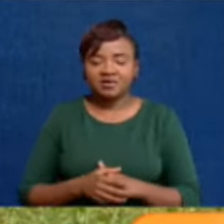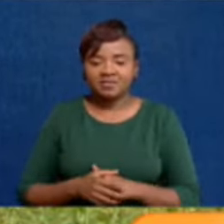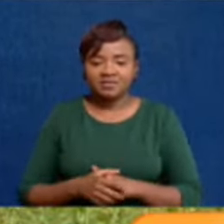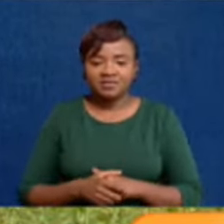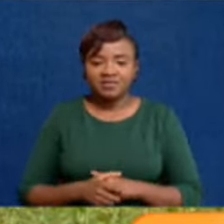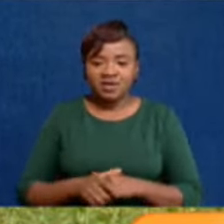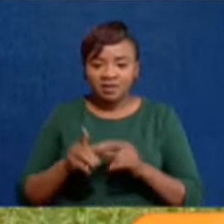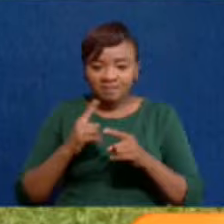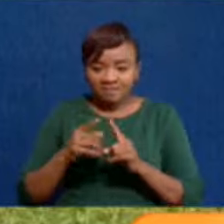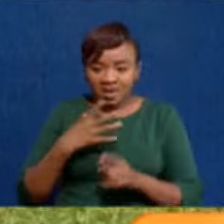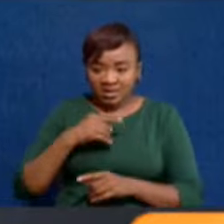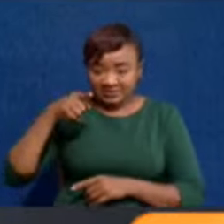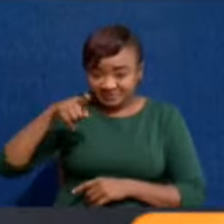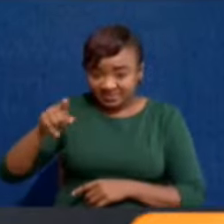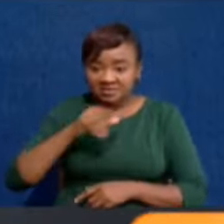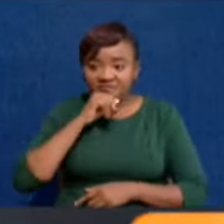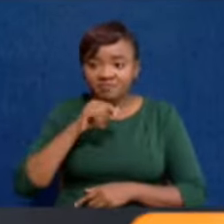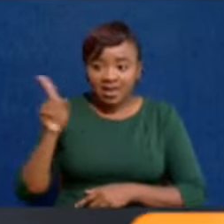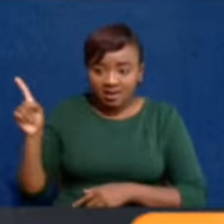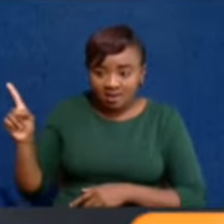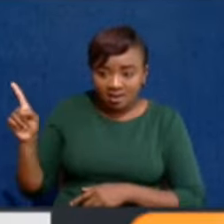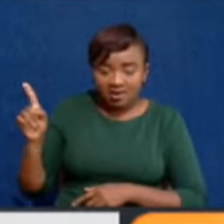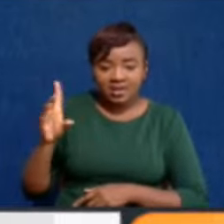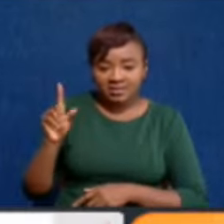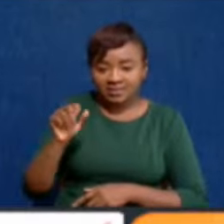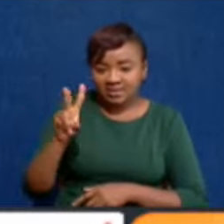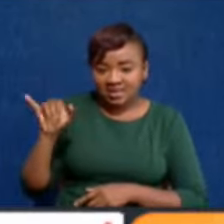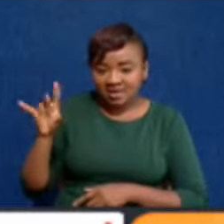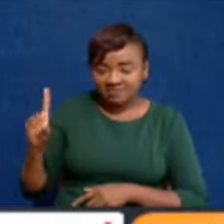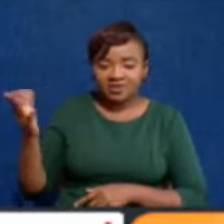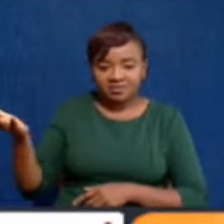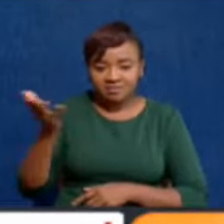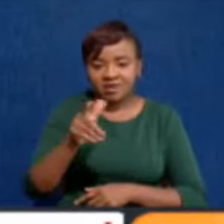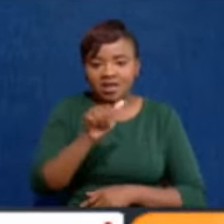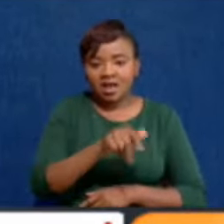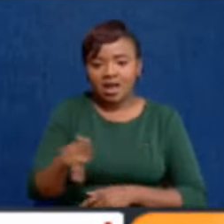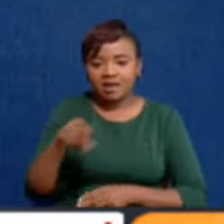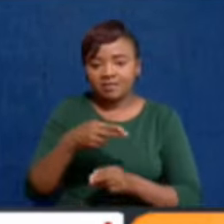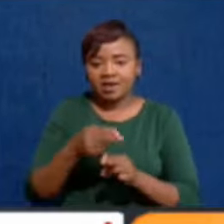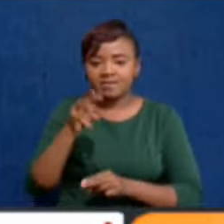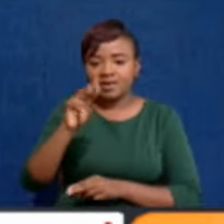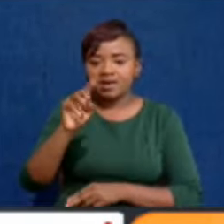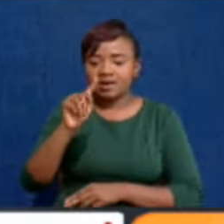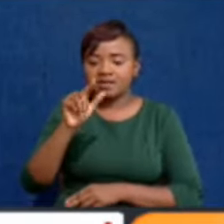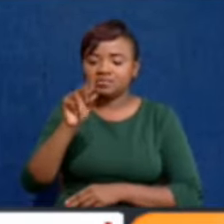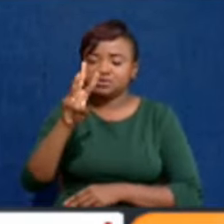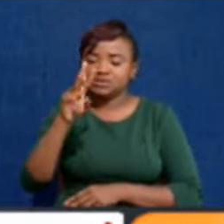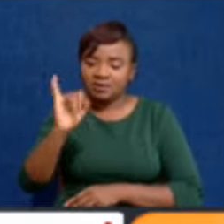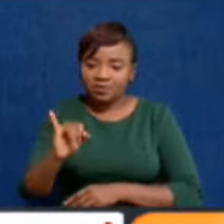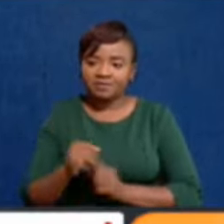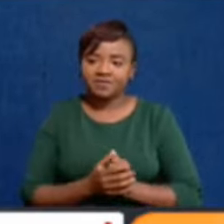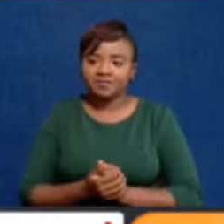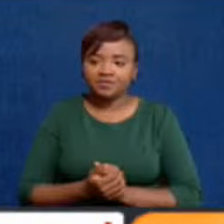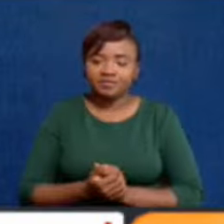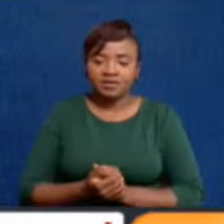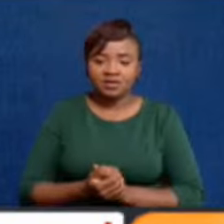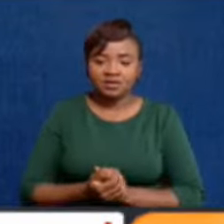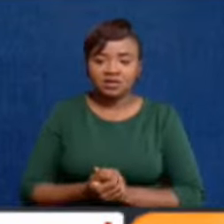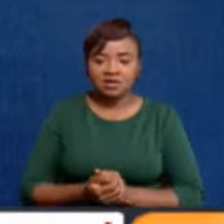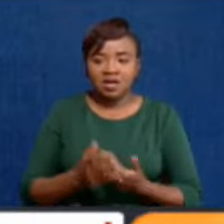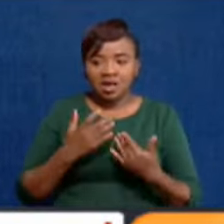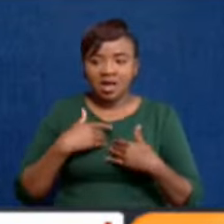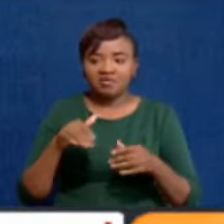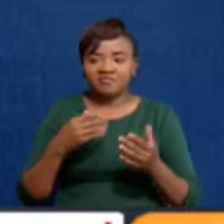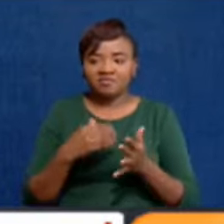hii app ya Mtawi. There is a scenario where members with the true money, but the money did